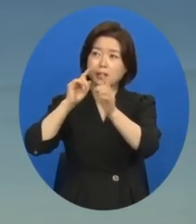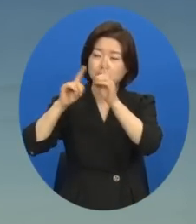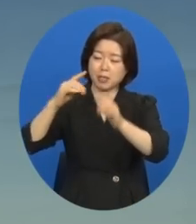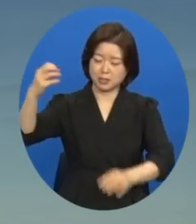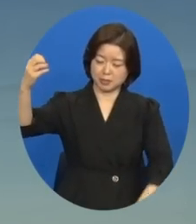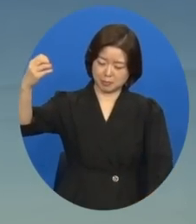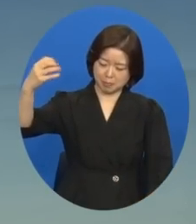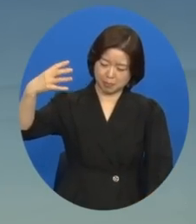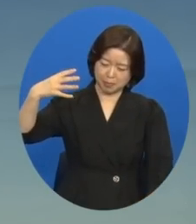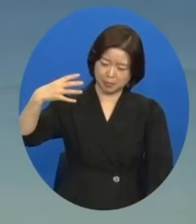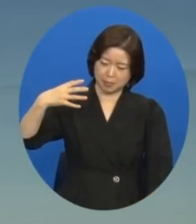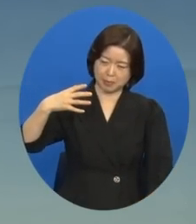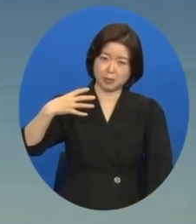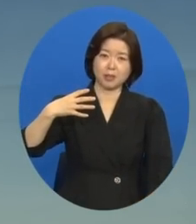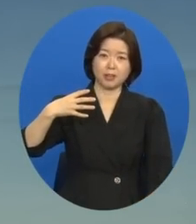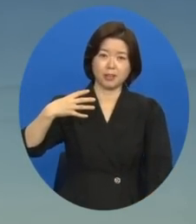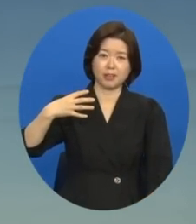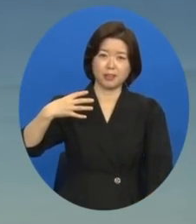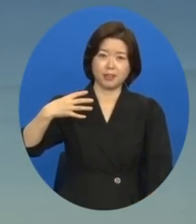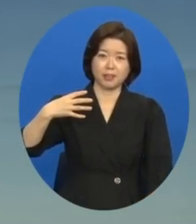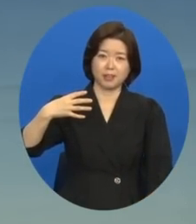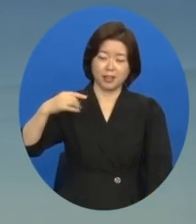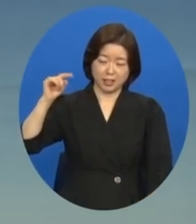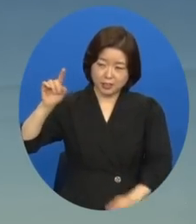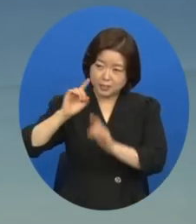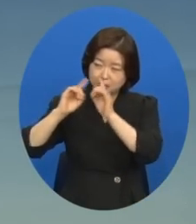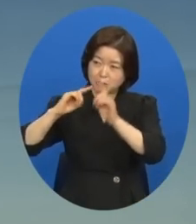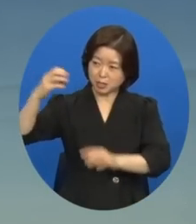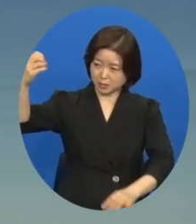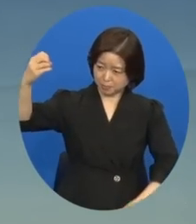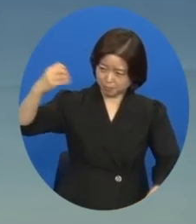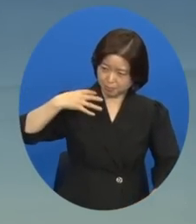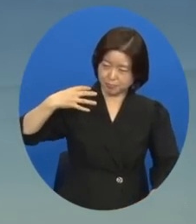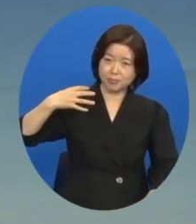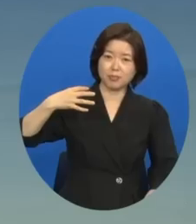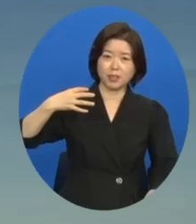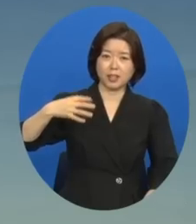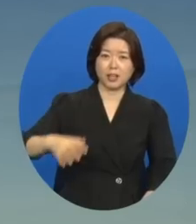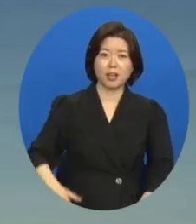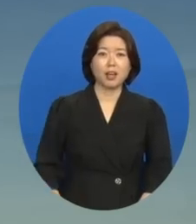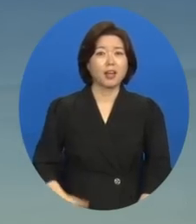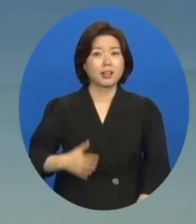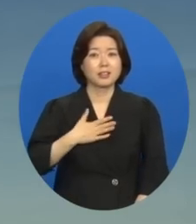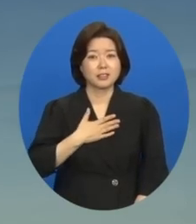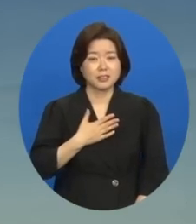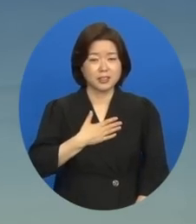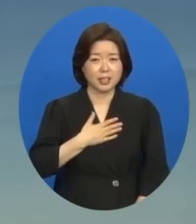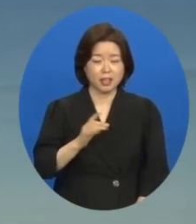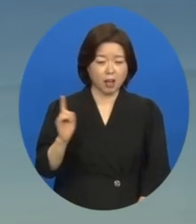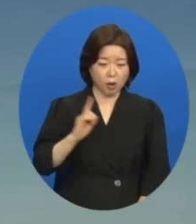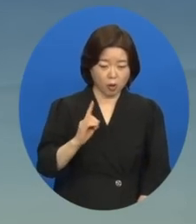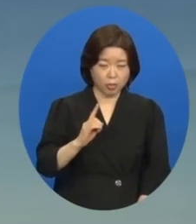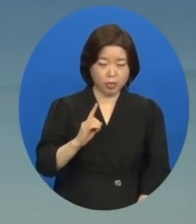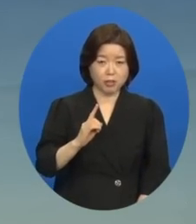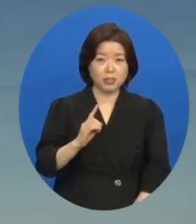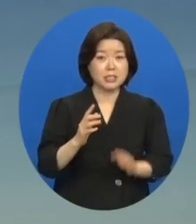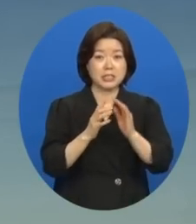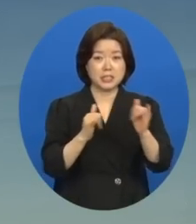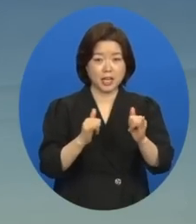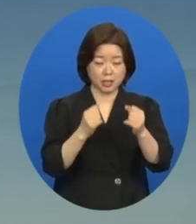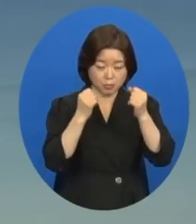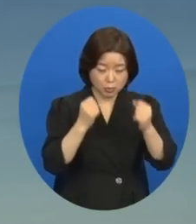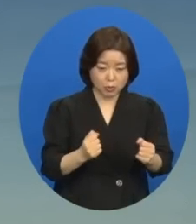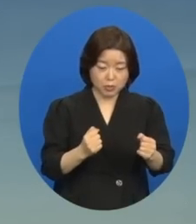비추기 시작했습니다. 그리고 그 말씀이 비추면서 제가 어떠한 존재인지를